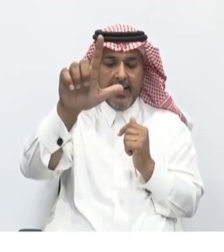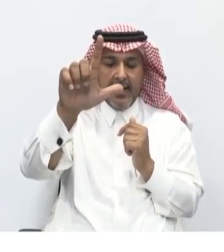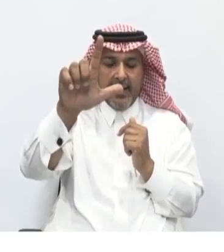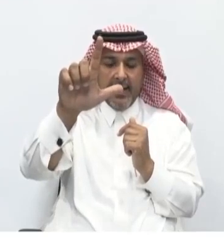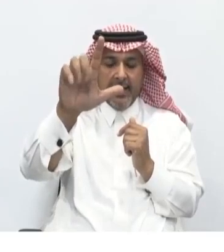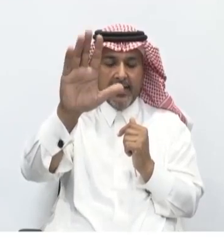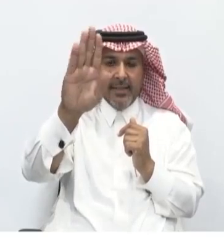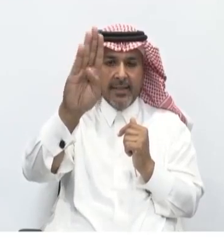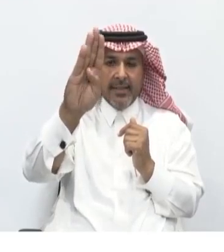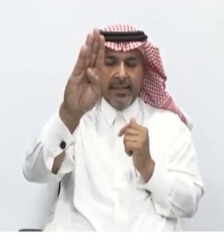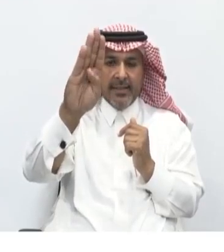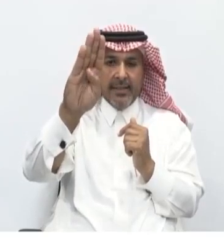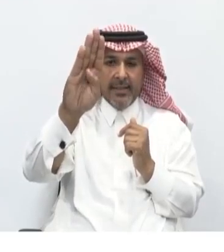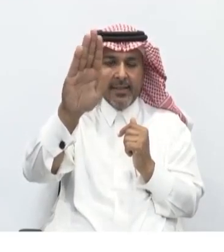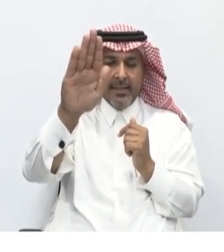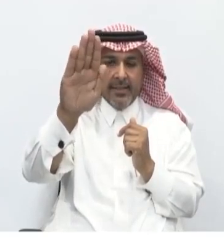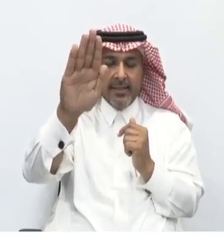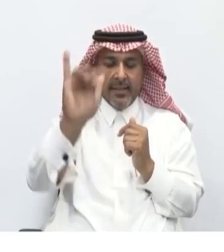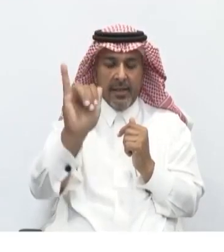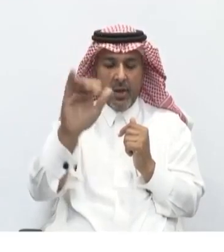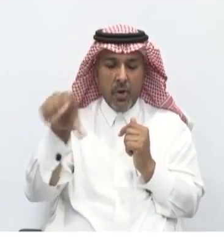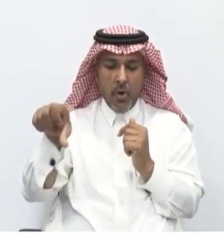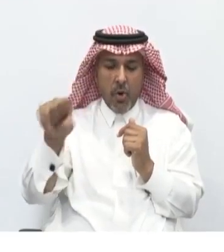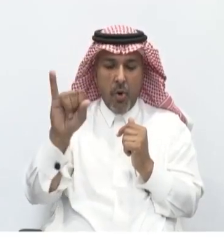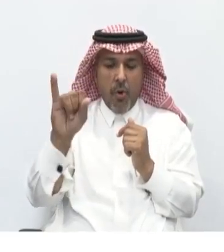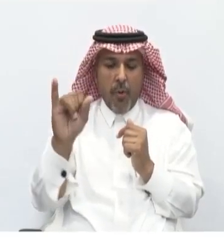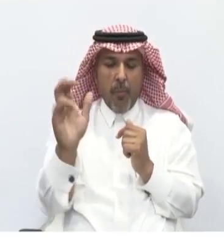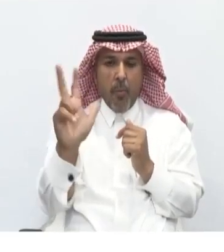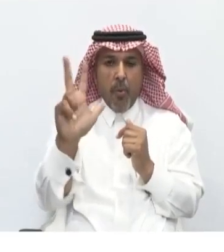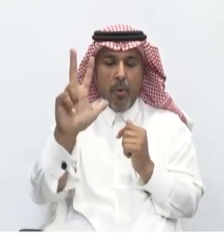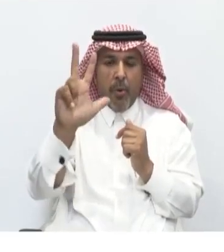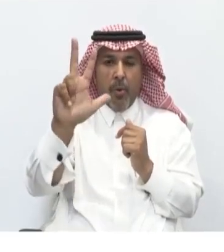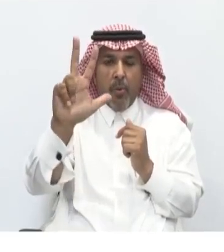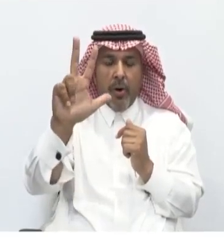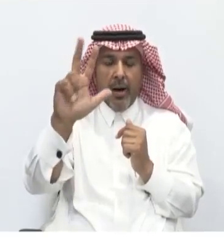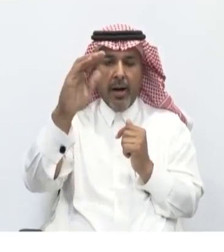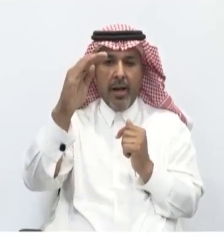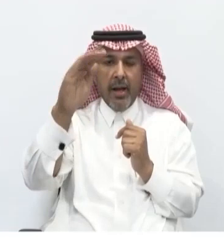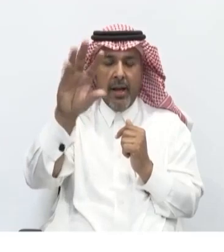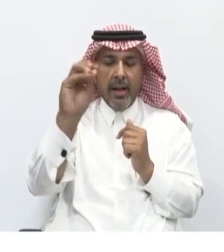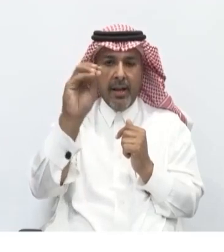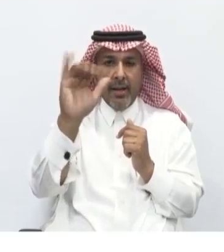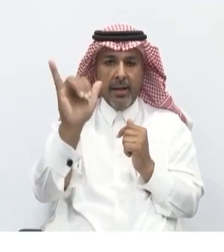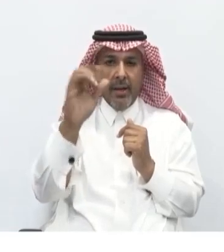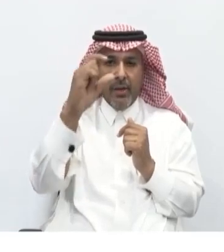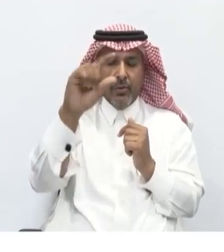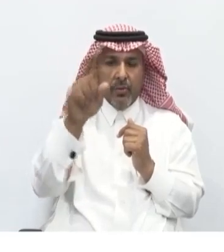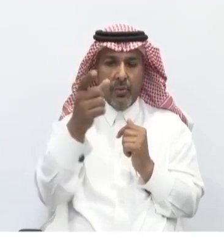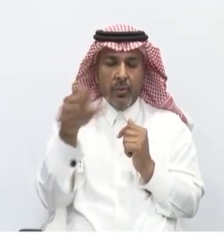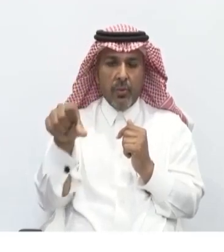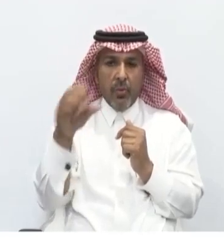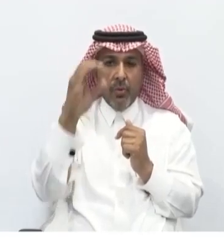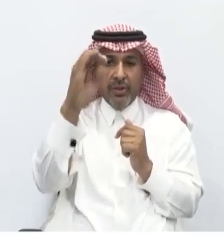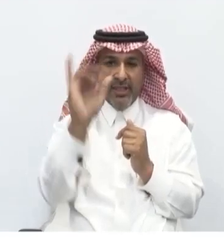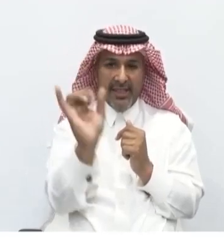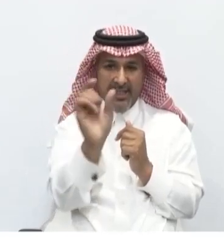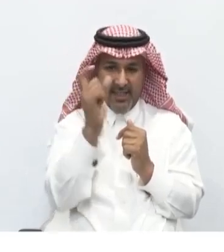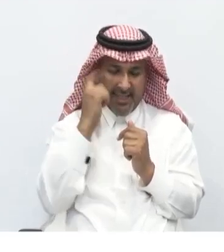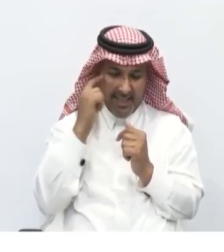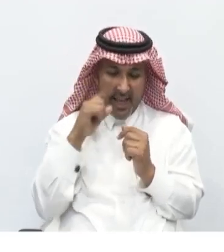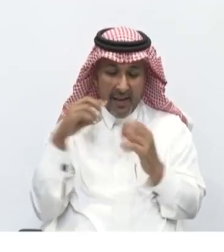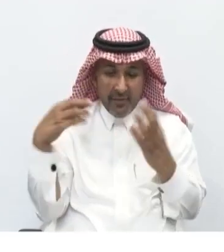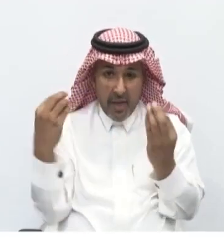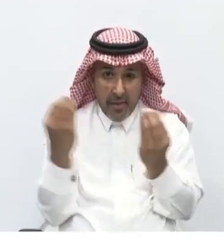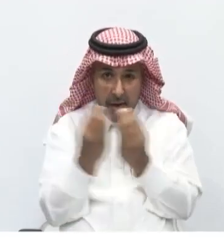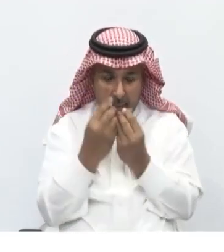واثنين من الهيدروجين للوزن هنا اثنين هيدروجين اذا سنضرب الاتش راي في اثنين